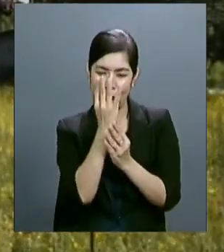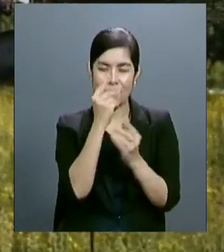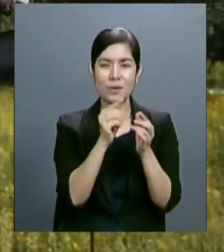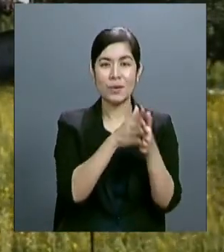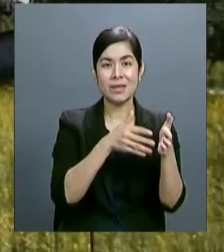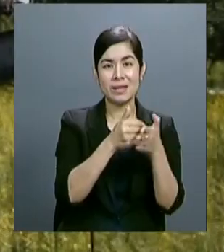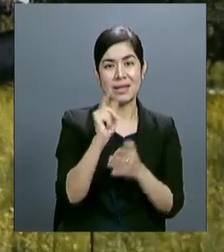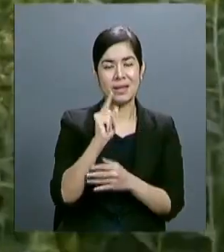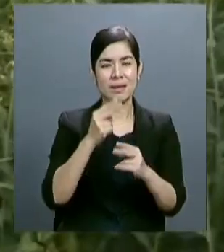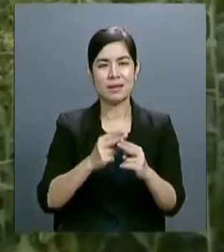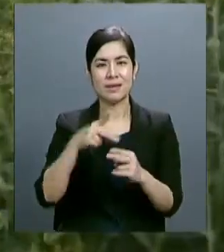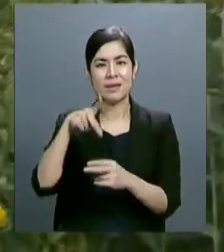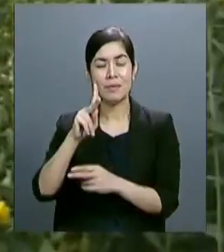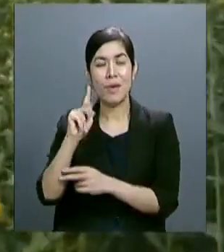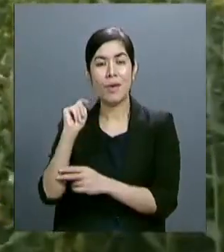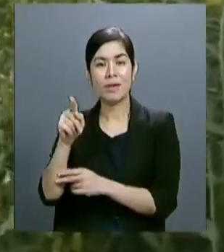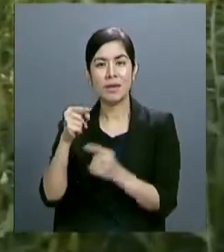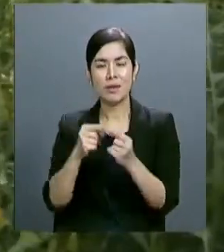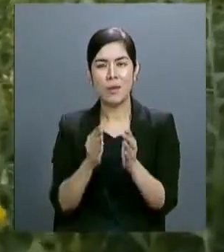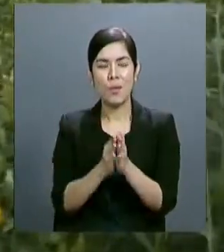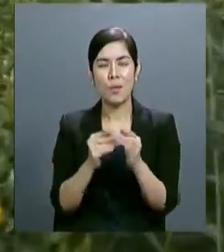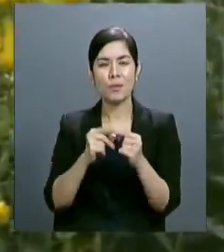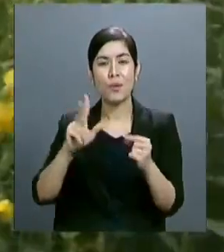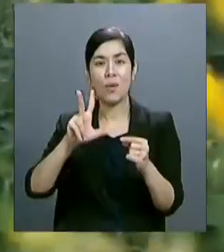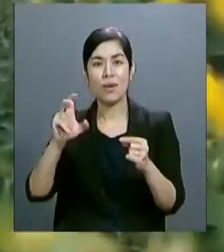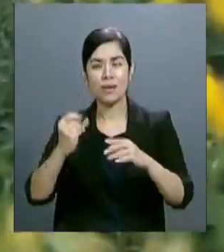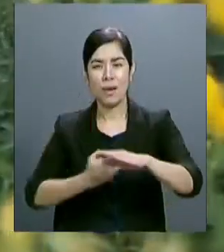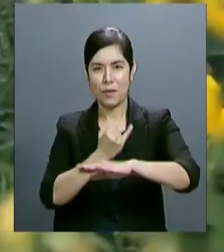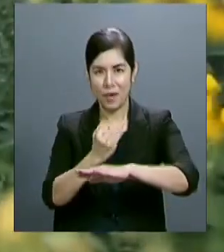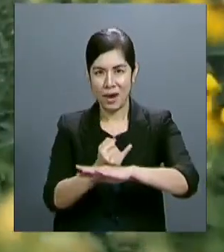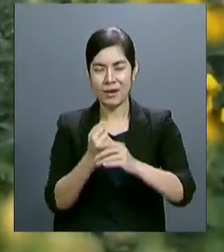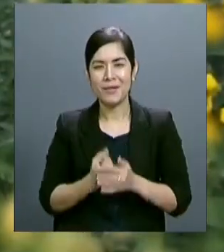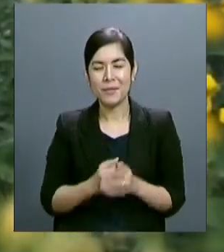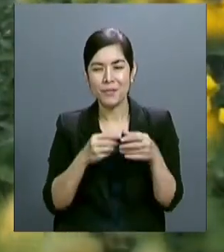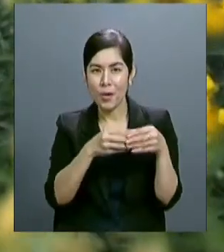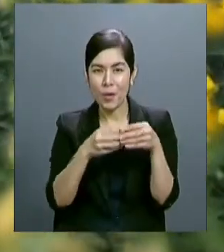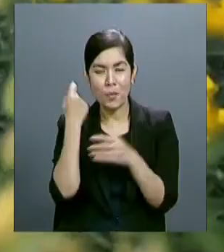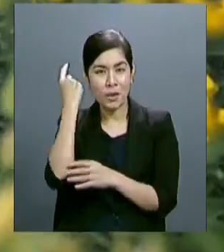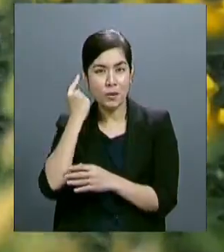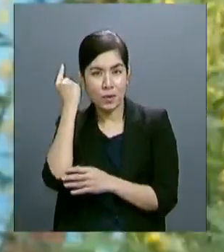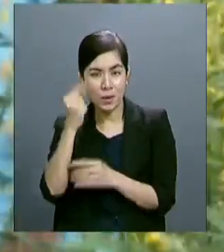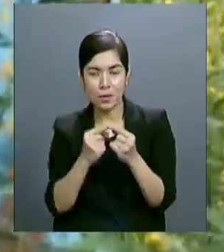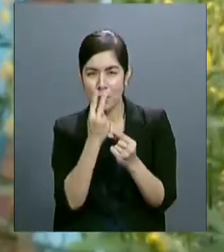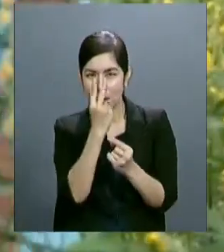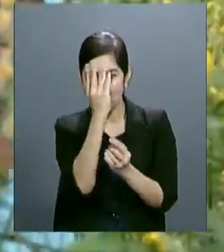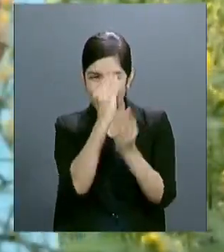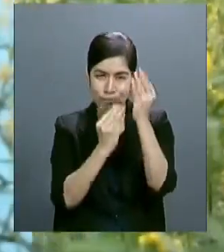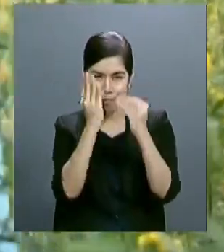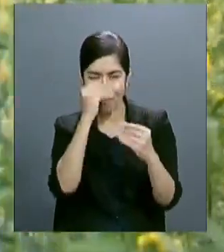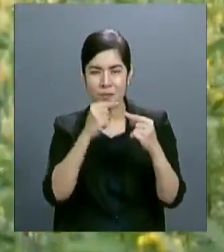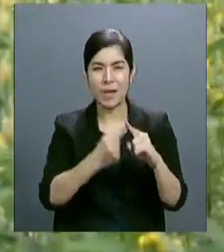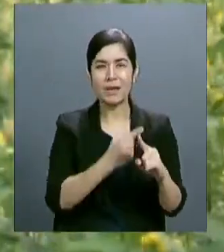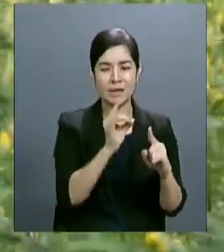นากว่า300ไร่พร้อมต้อนรับนักท่องเที่ยวให้มาสัมผัสการท่องเที่ยวเชิงเกษตรในช่วงเดือนสิงหาคม